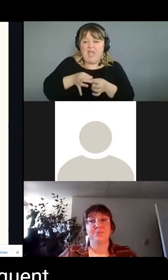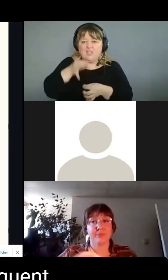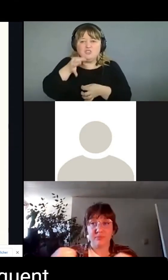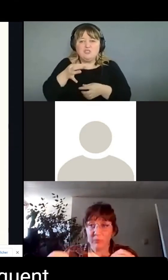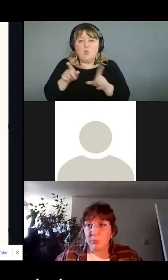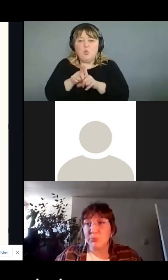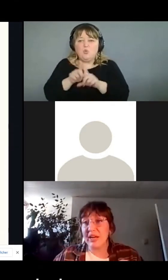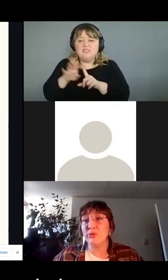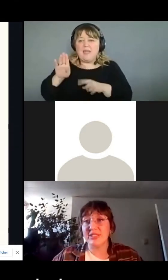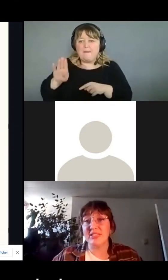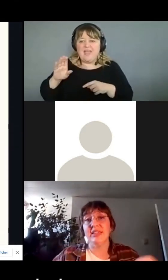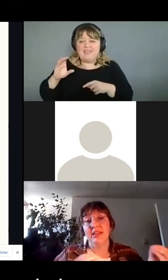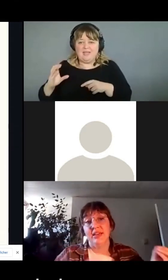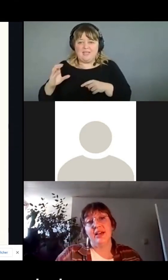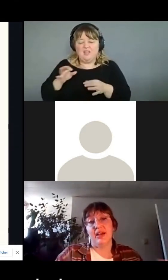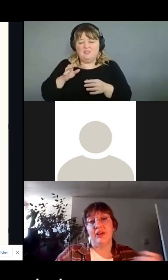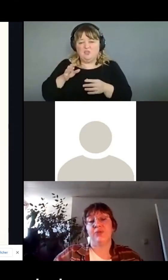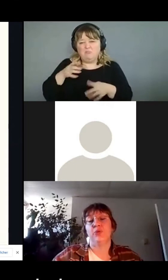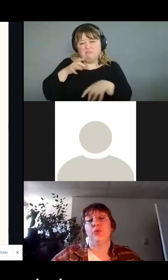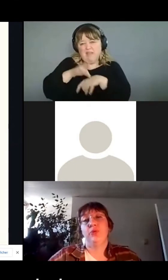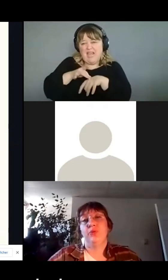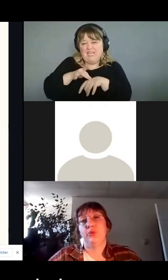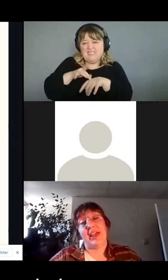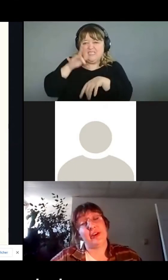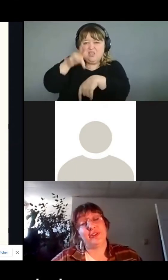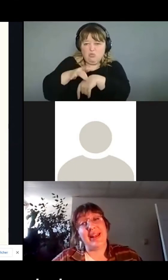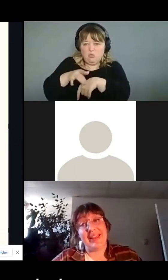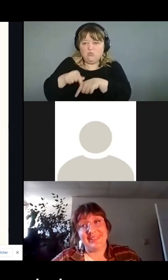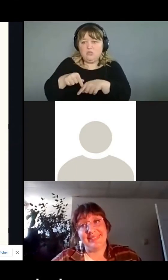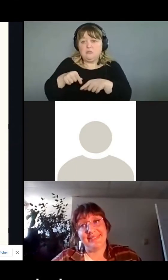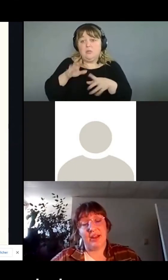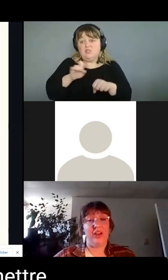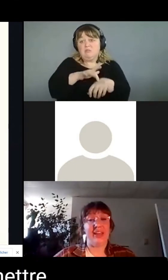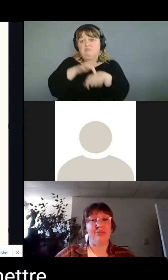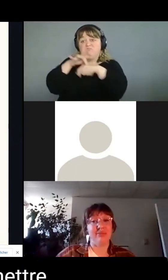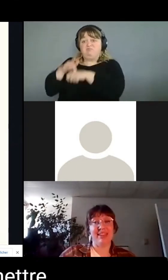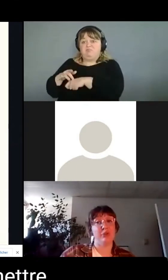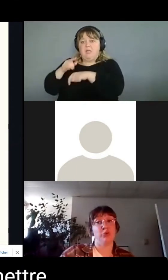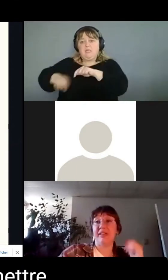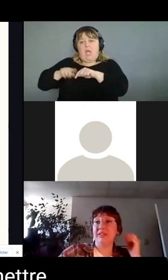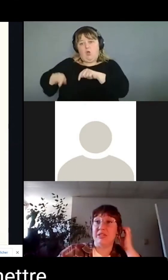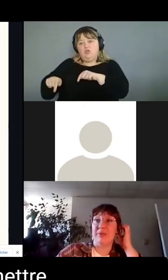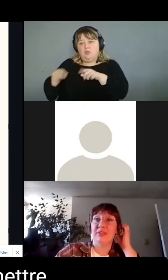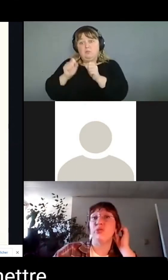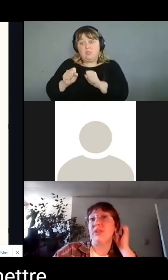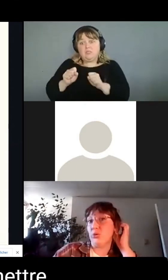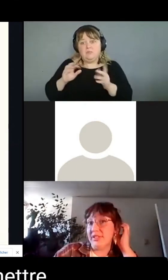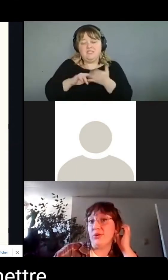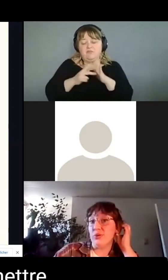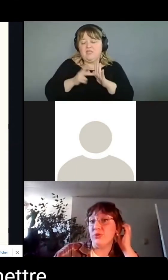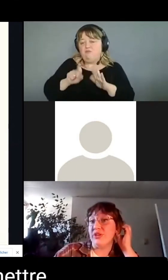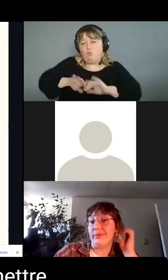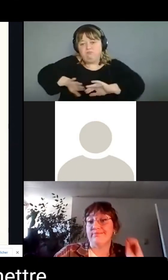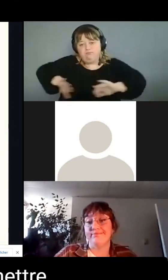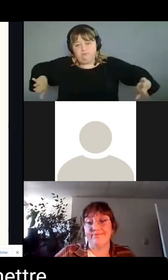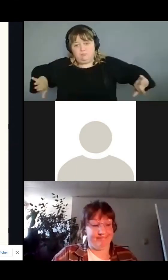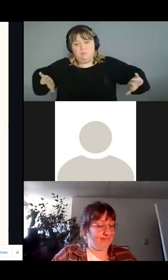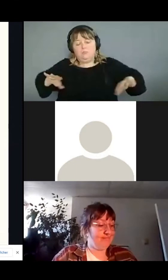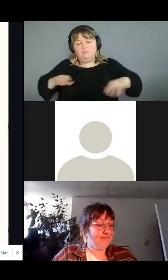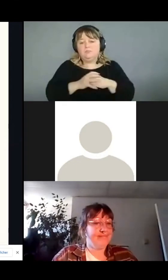bétacarbes pourraient aussi rendre vos carottes malades. Alors, évitez à tout prix de les mettre une à côté de l'autre au